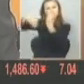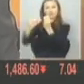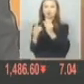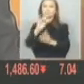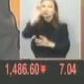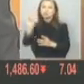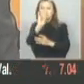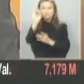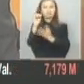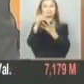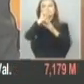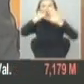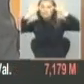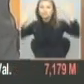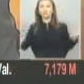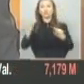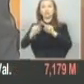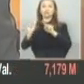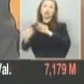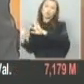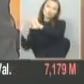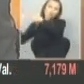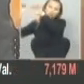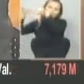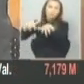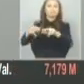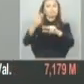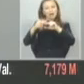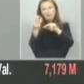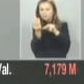คะที่เป็นช่วงที่นกหลายชนิดกำลังทำรังระหว่างไข่ค่ะ